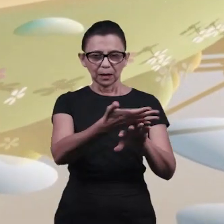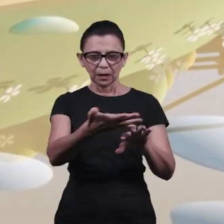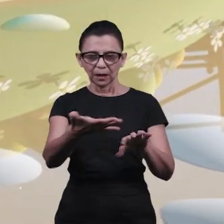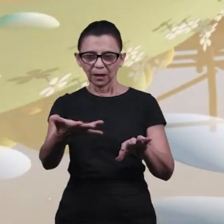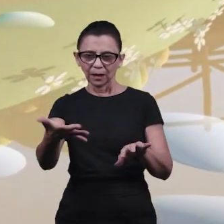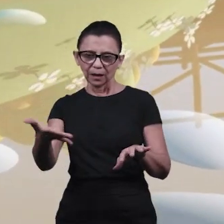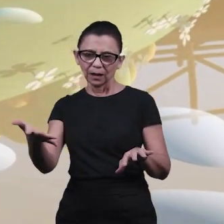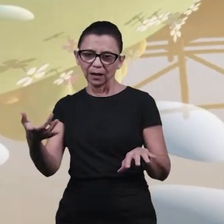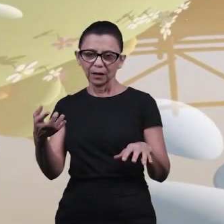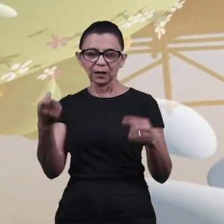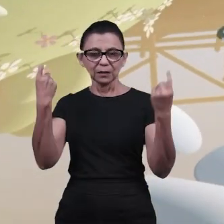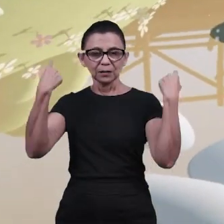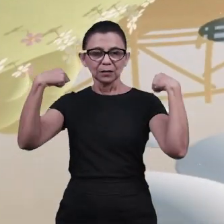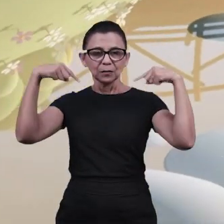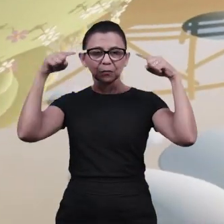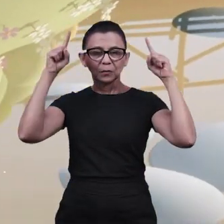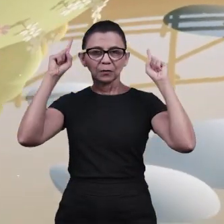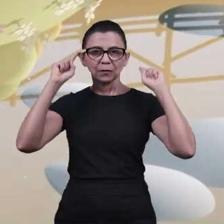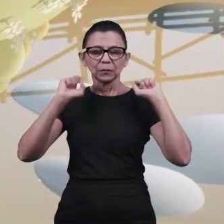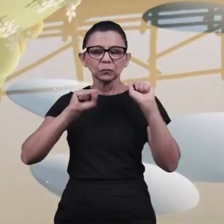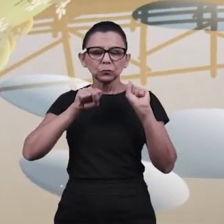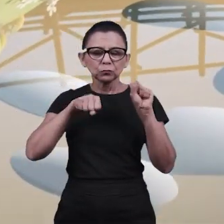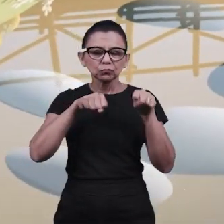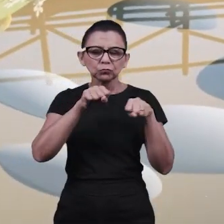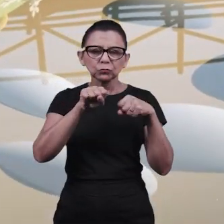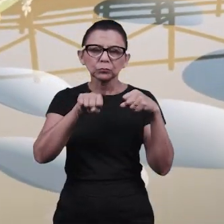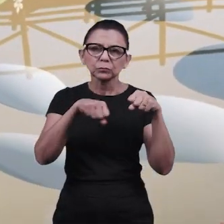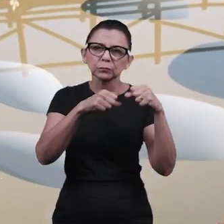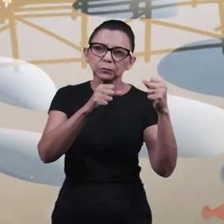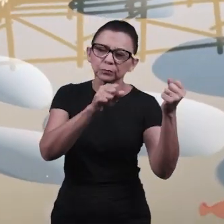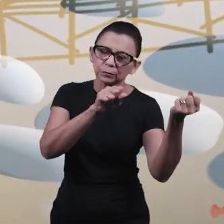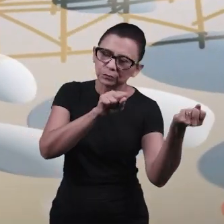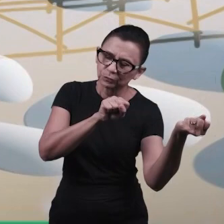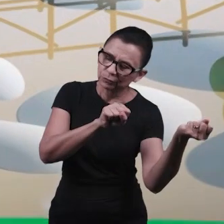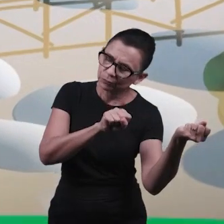Uma feliz ovelha,